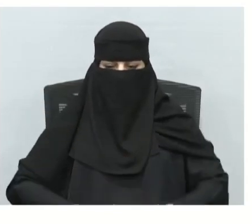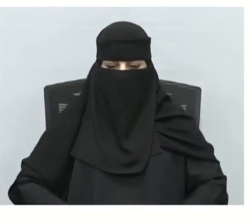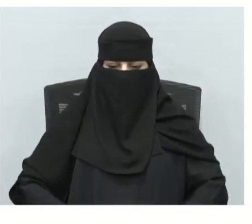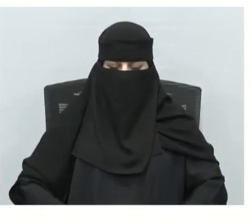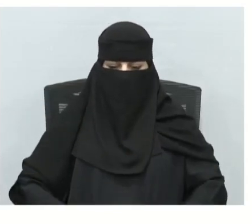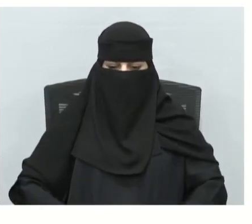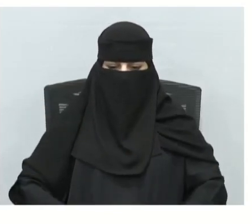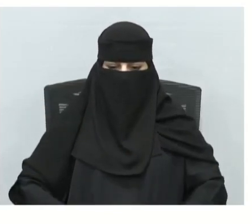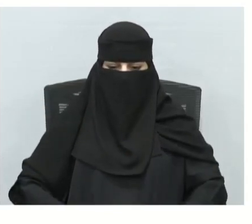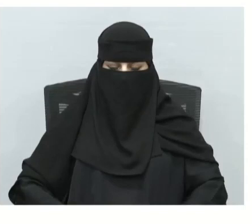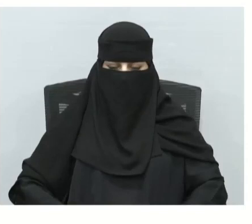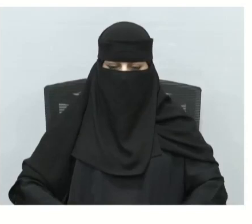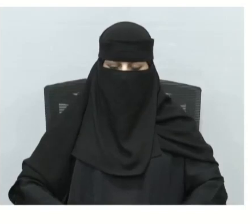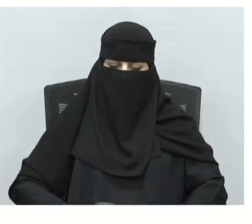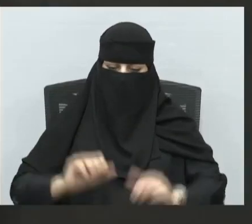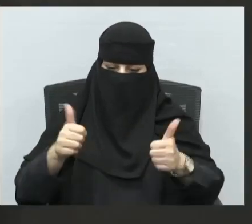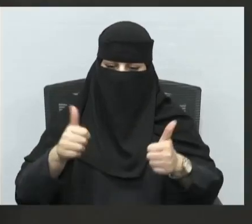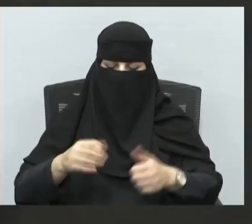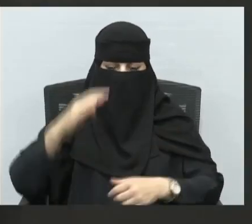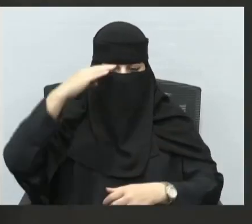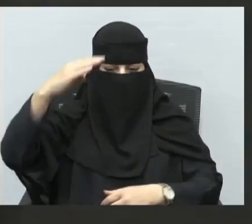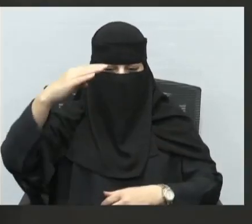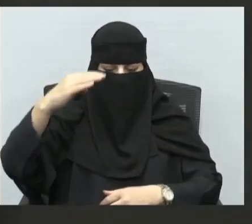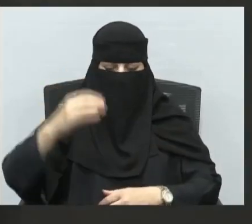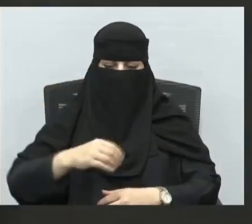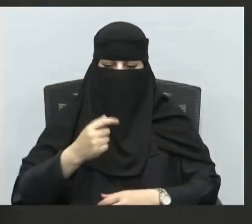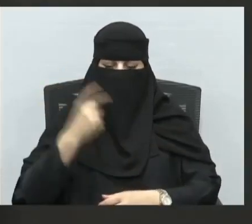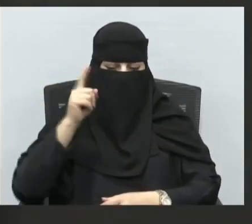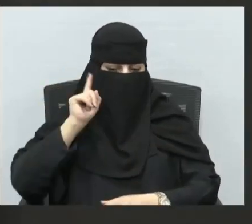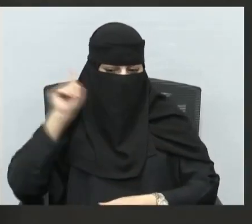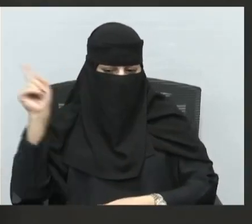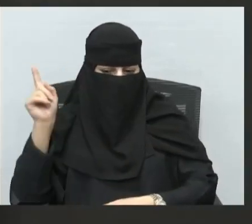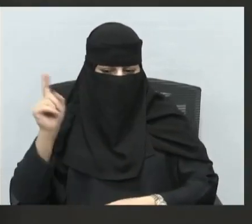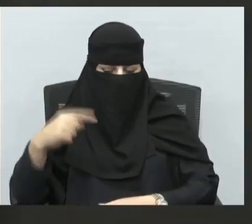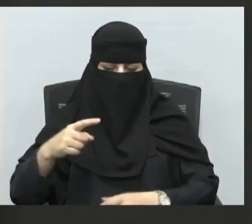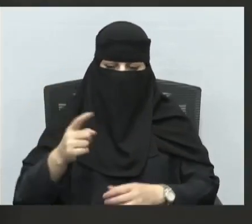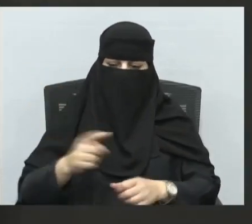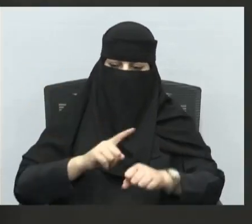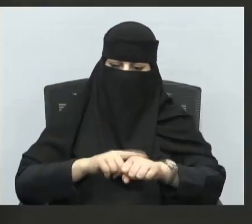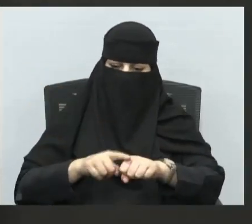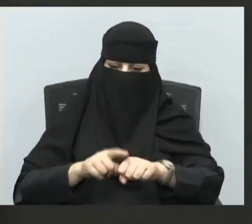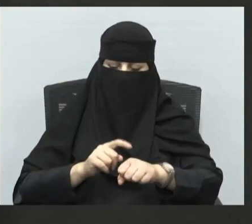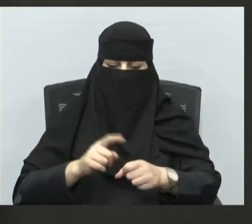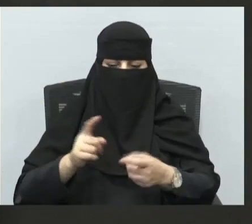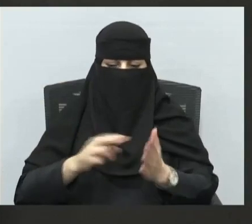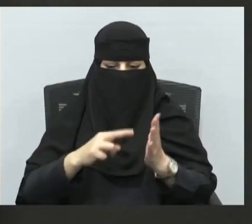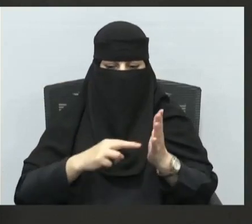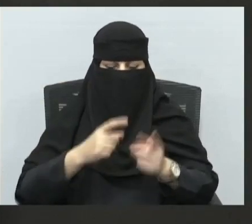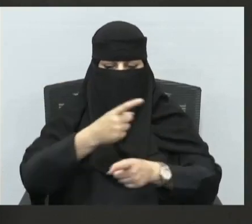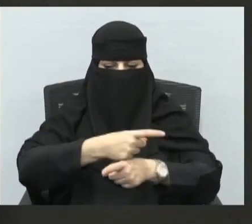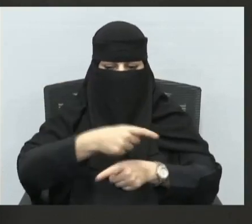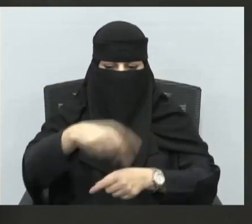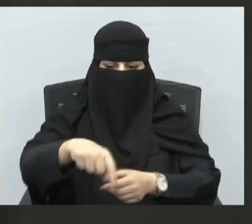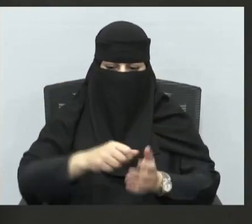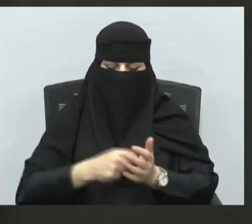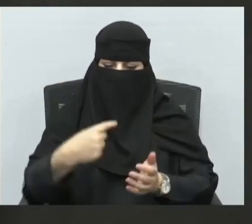الارض احسن احسنتم يا رائعين شكرا لكم على حسن الاستماع الى قراءه المعلمه الان